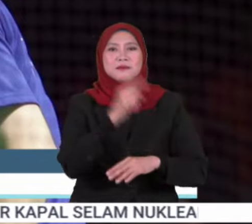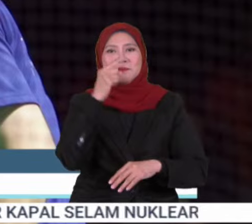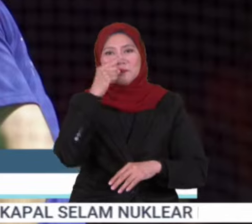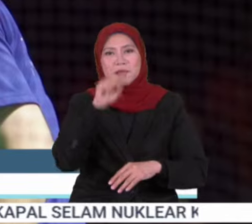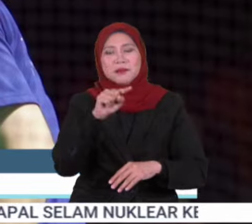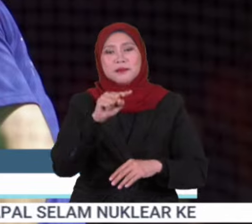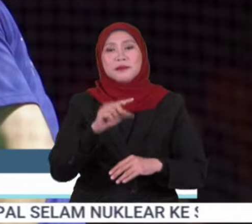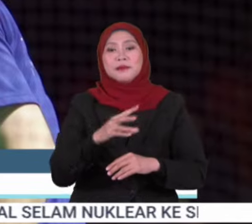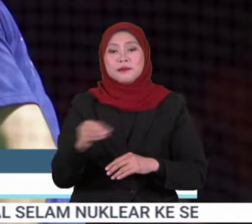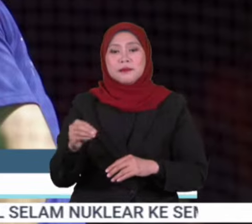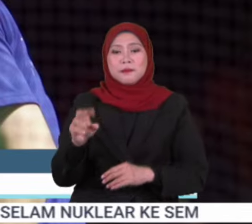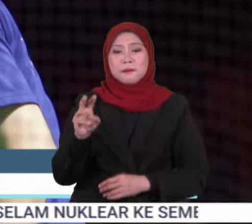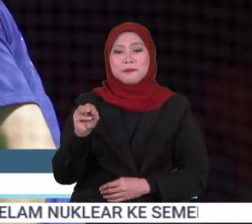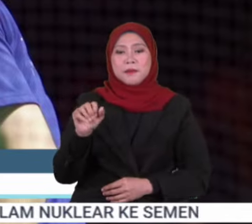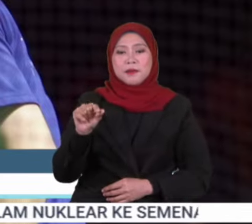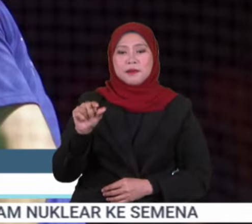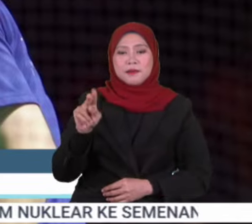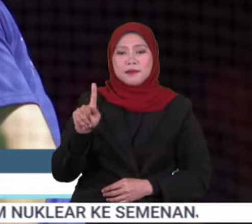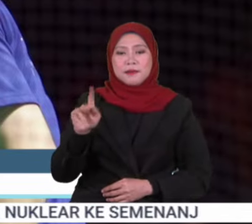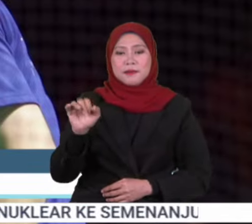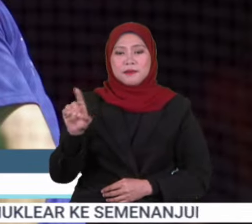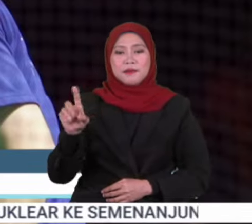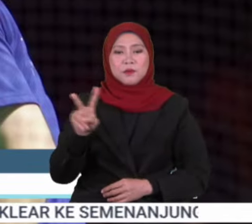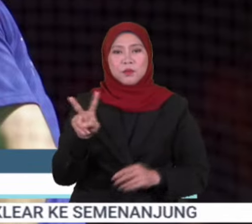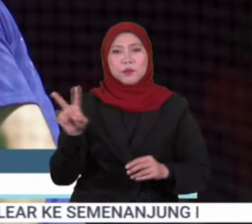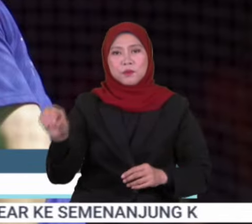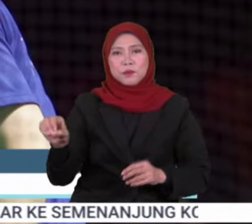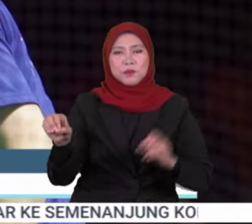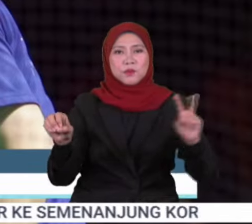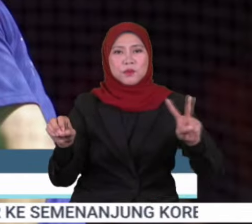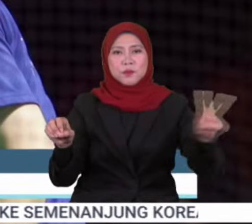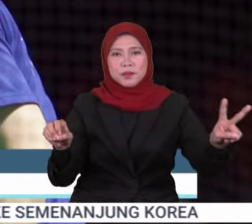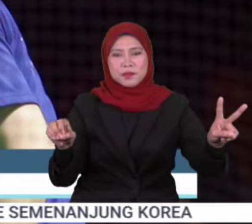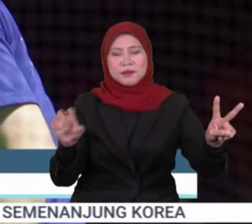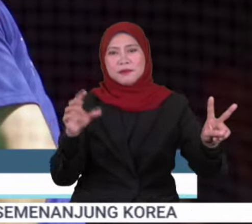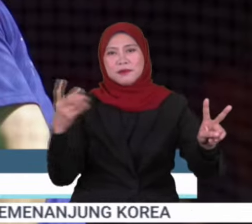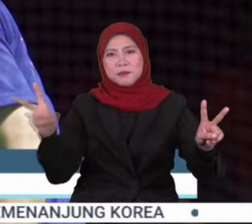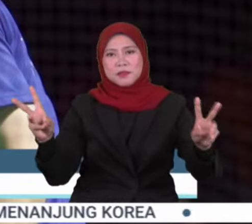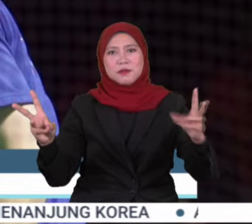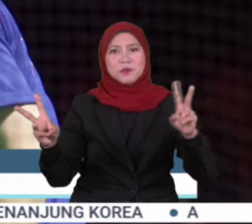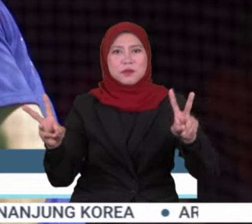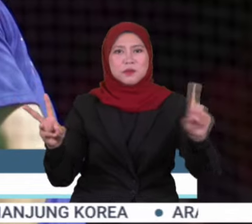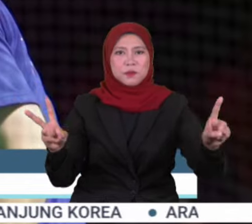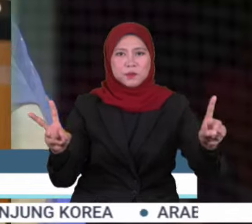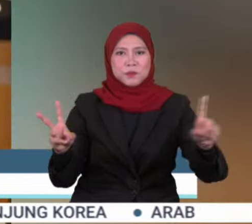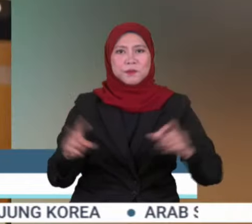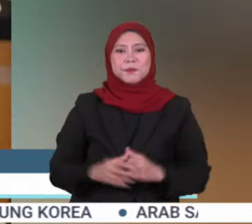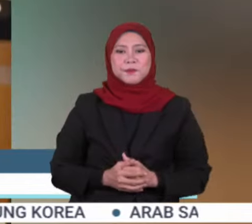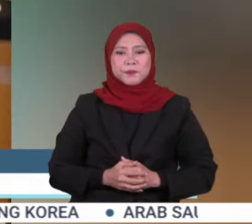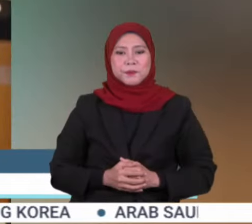Korp Tam dan Mangkit Fung Fa 2022 dan 16-21 pada perlawanan pertama.